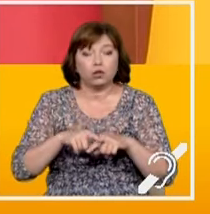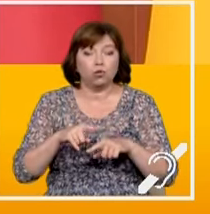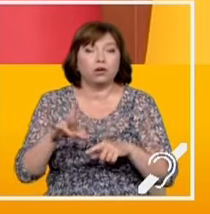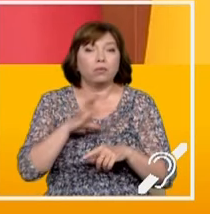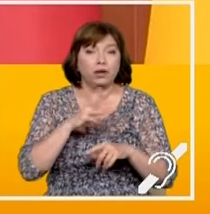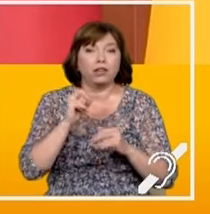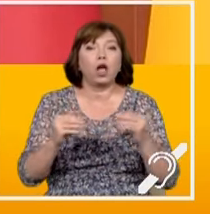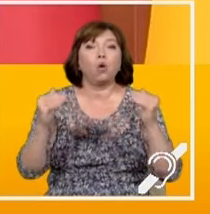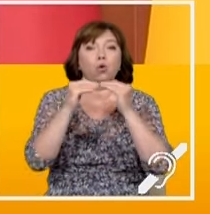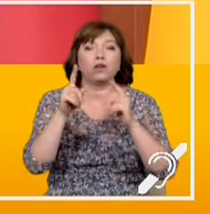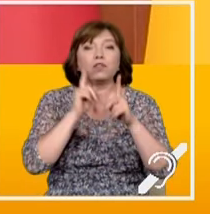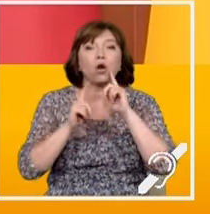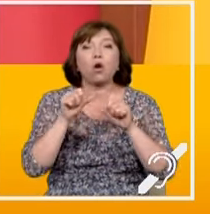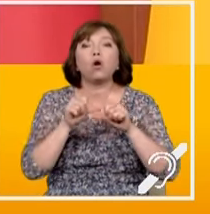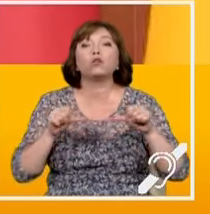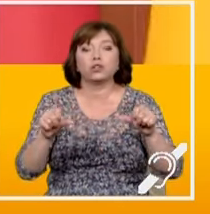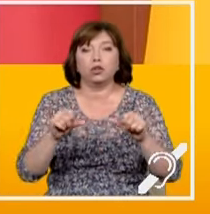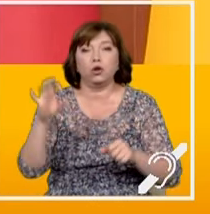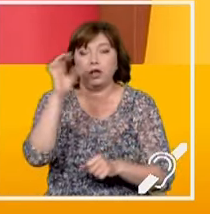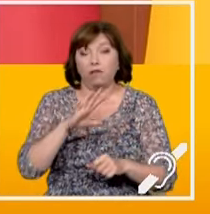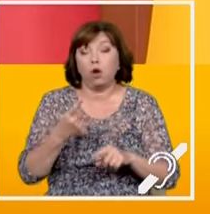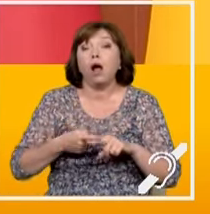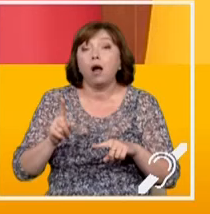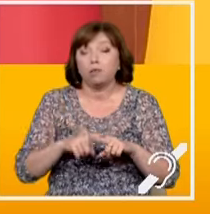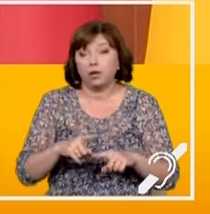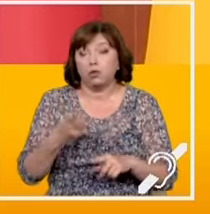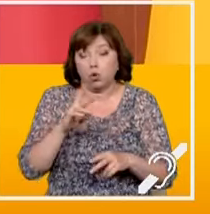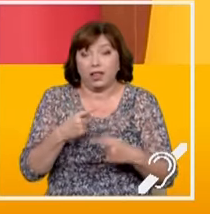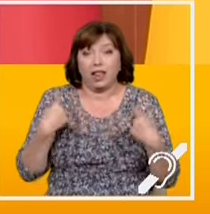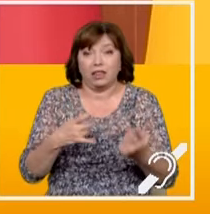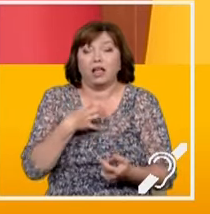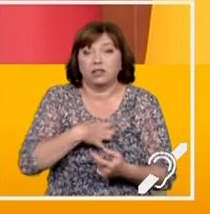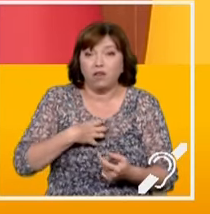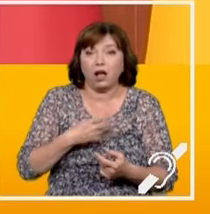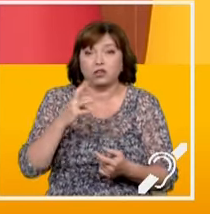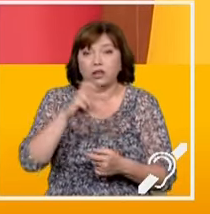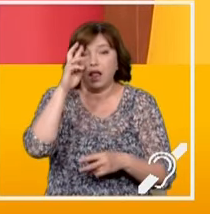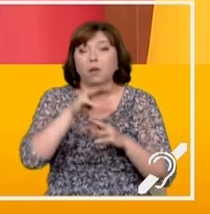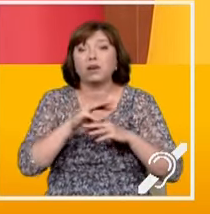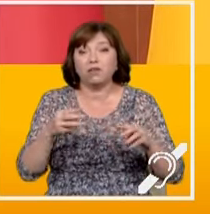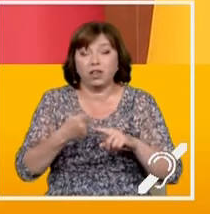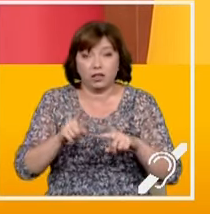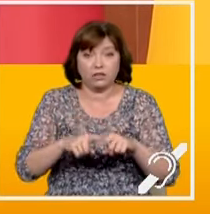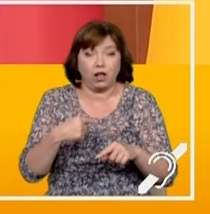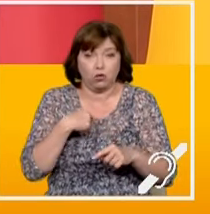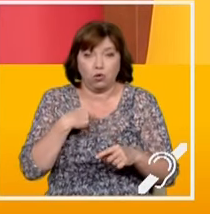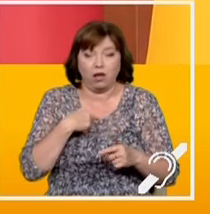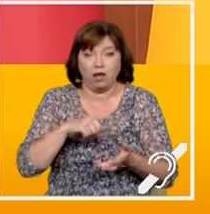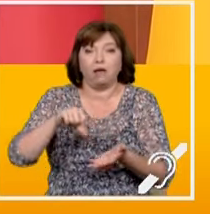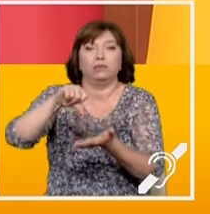la nivel de Consiliu European. De aceea este important pentru noi, pentru mine, pentru guvernul pe care le reprezint,